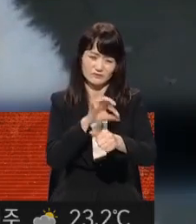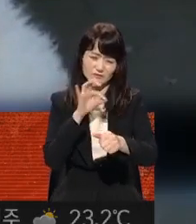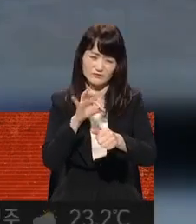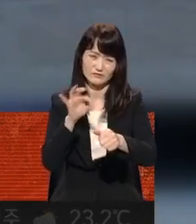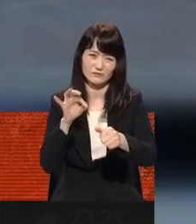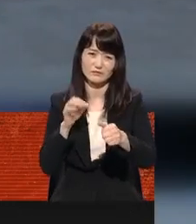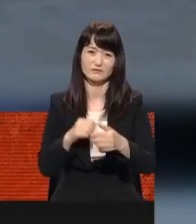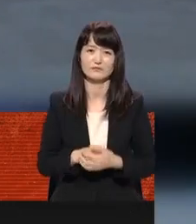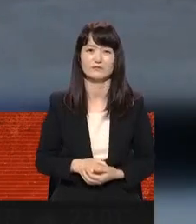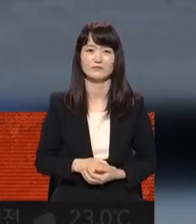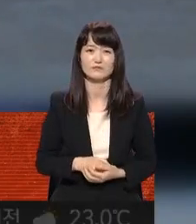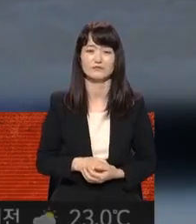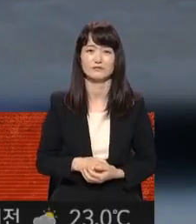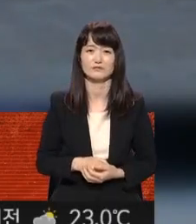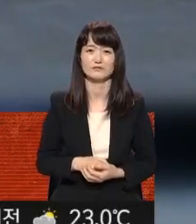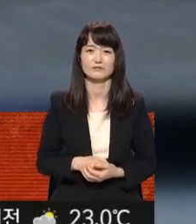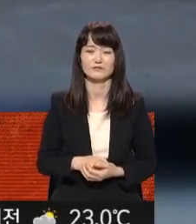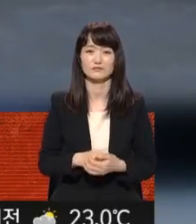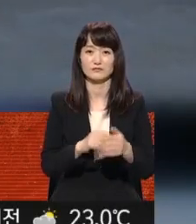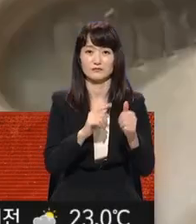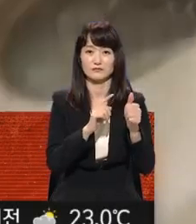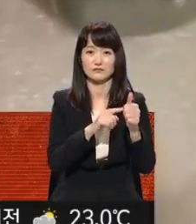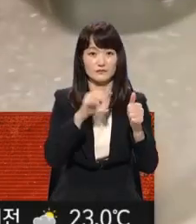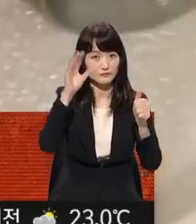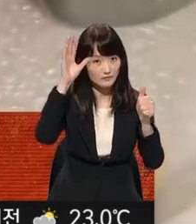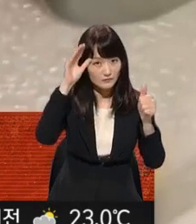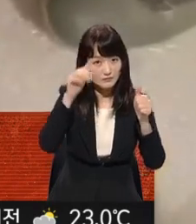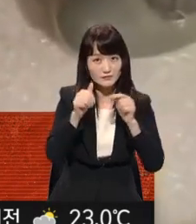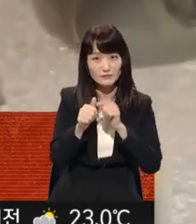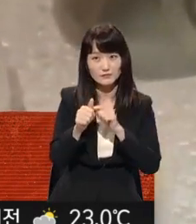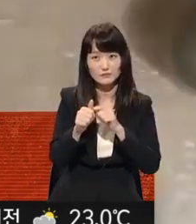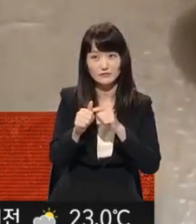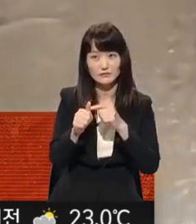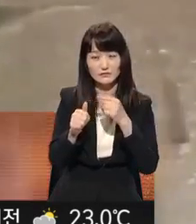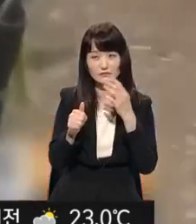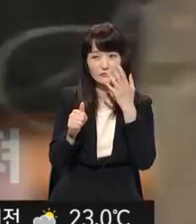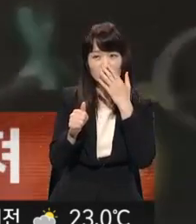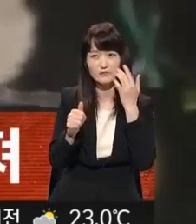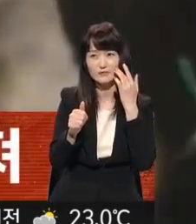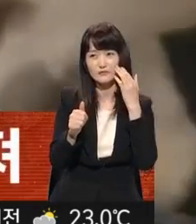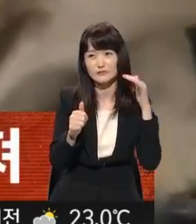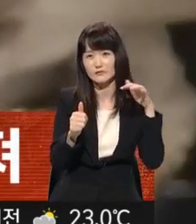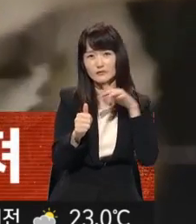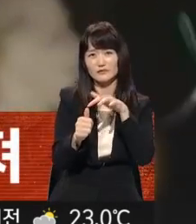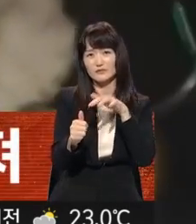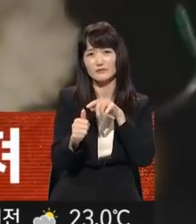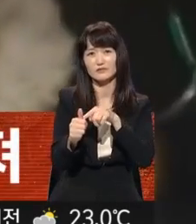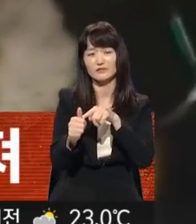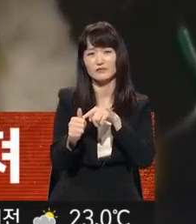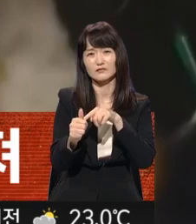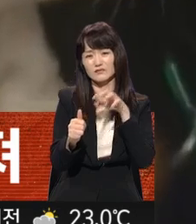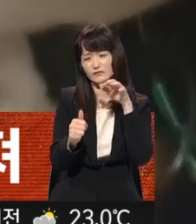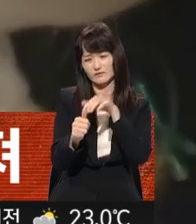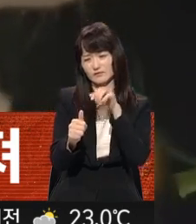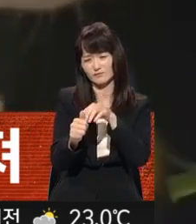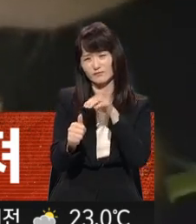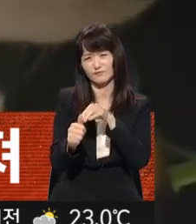제거했습니다. 문제는 함께 나갔던 남성의 반려견입니다. 역시 벌들의 공격을 받았는데 아이고. 이 강아지도 50방이